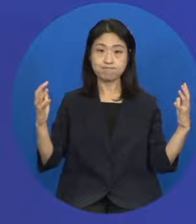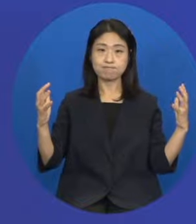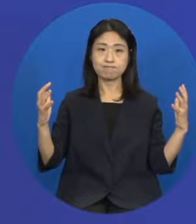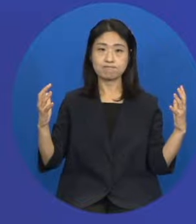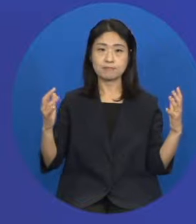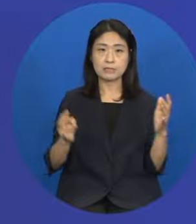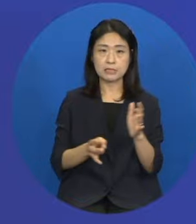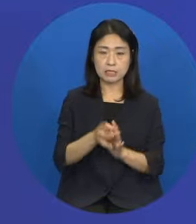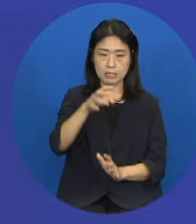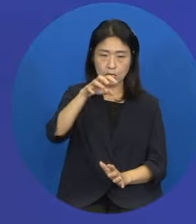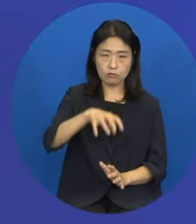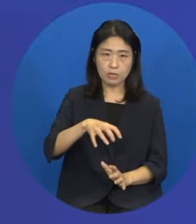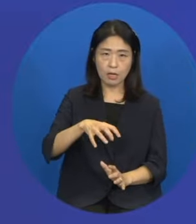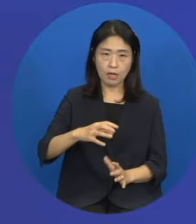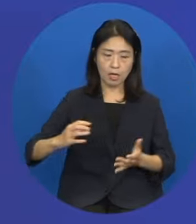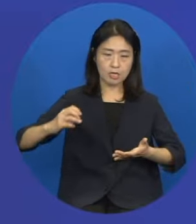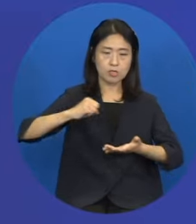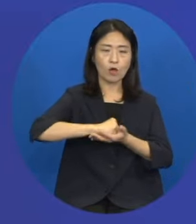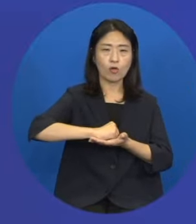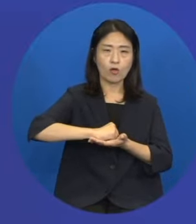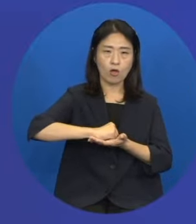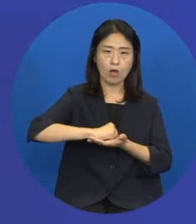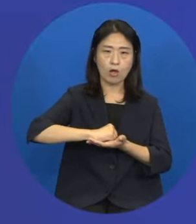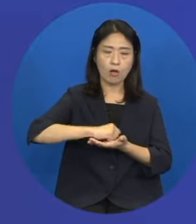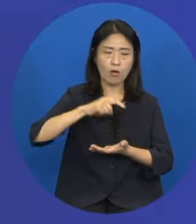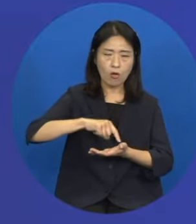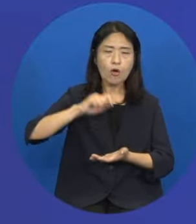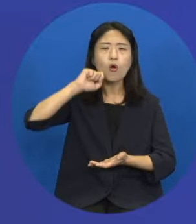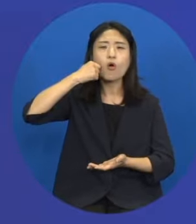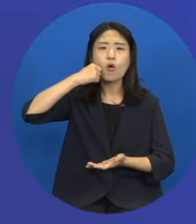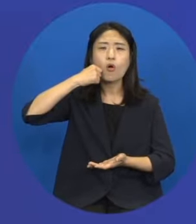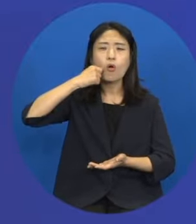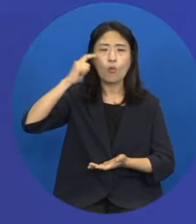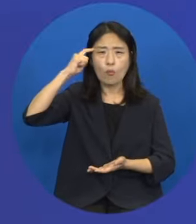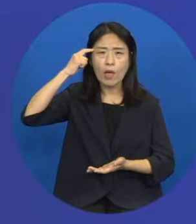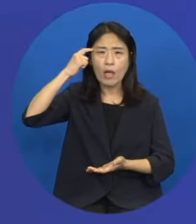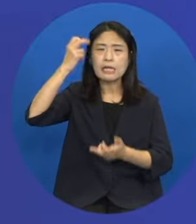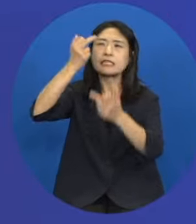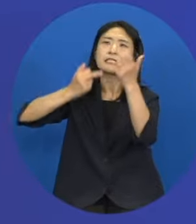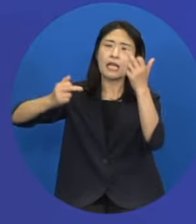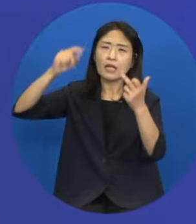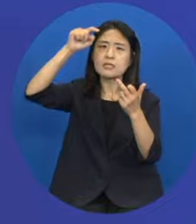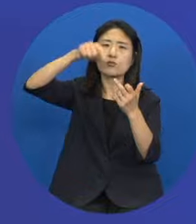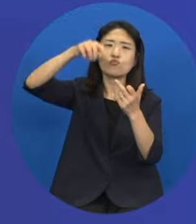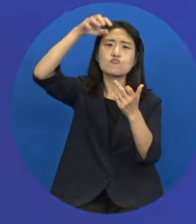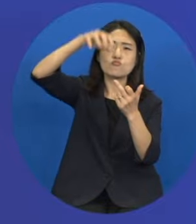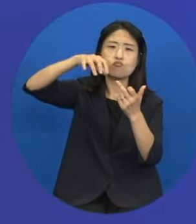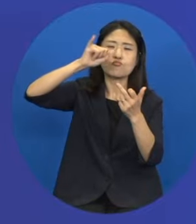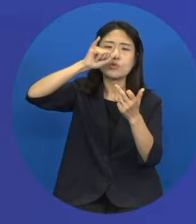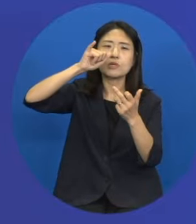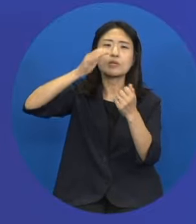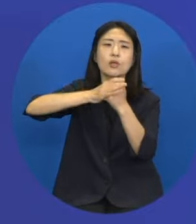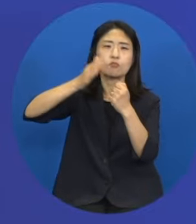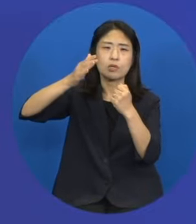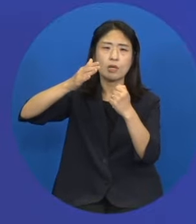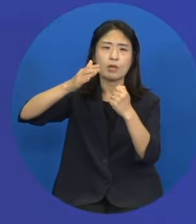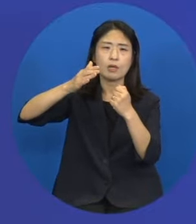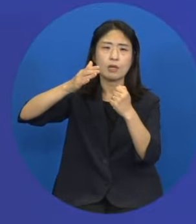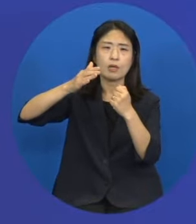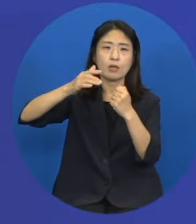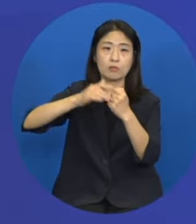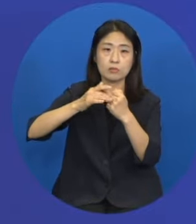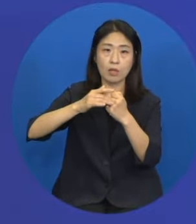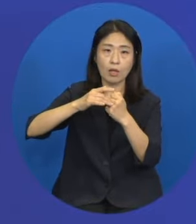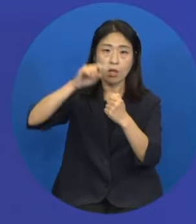예루살렘은 점령하기가 어려운 곳입니다. 산 위에 있기 때문에. 근데 뭐 포위를 해서 음식, 식량 다 끊고 물